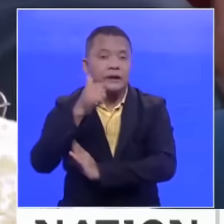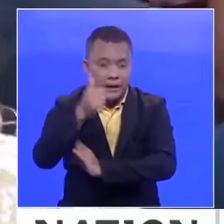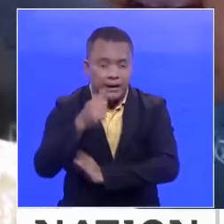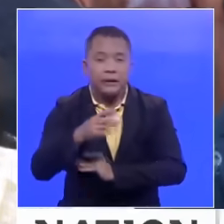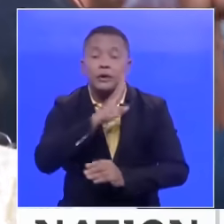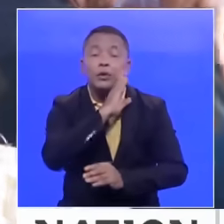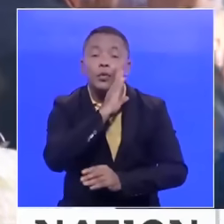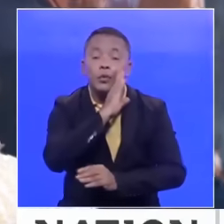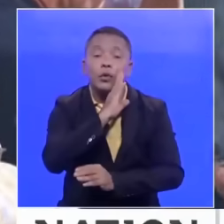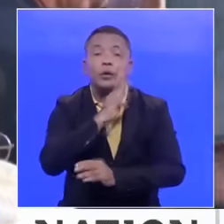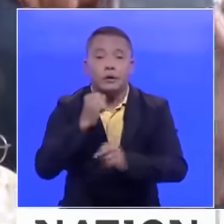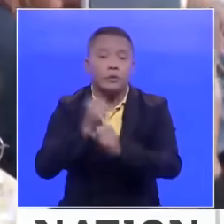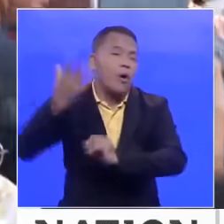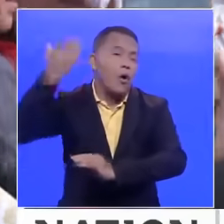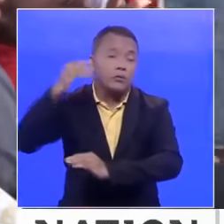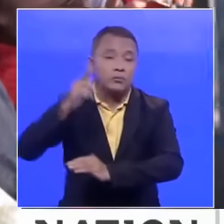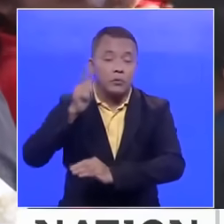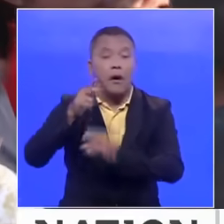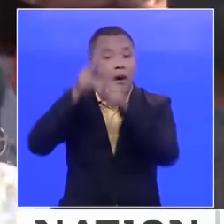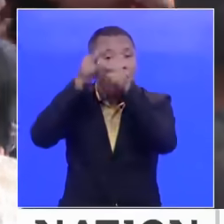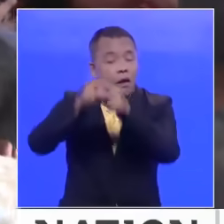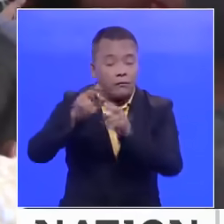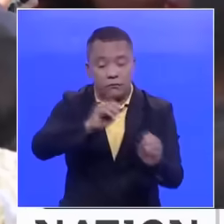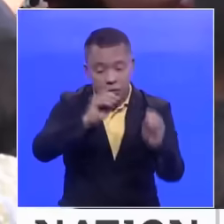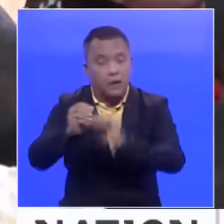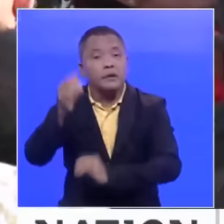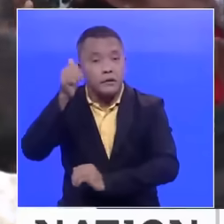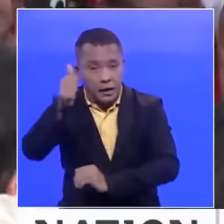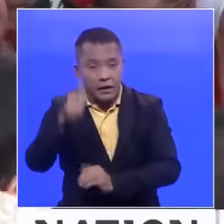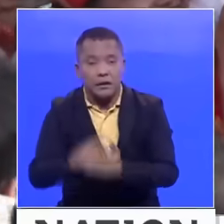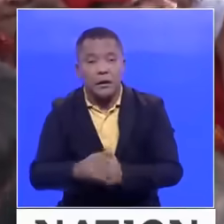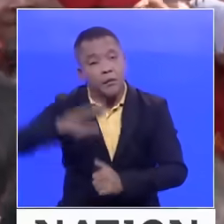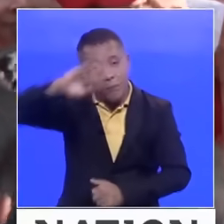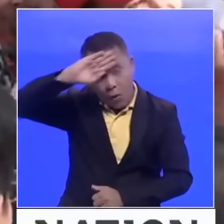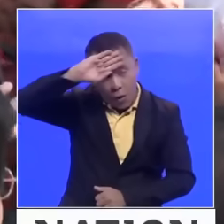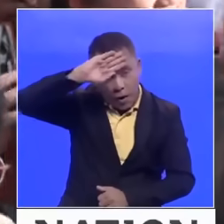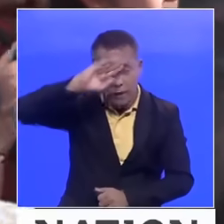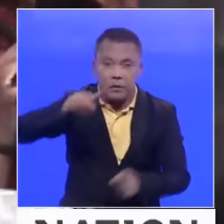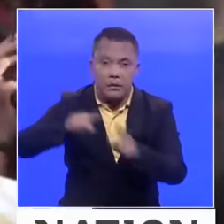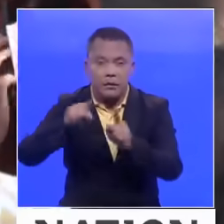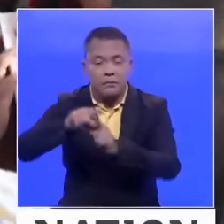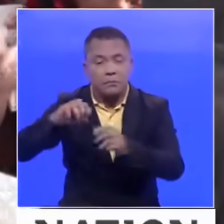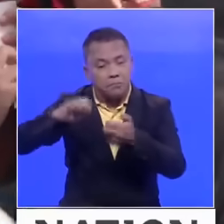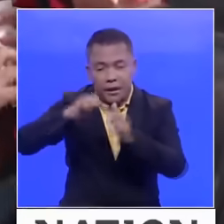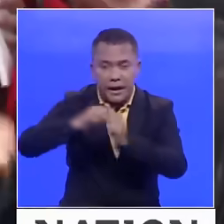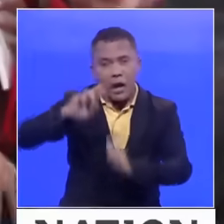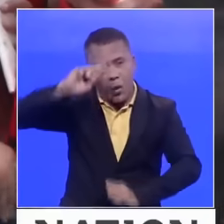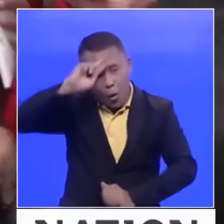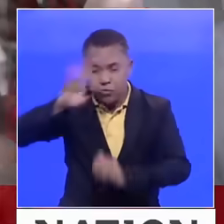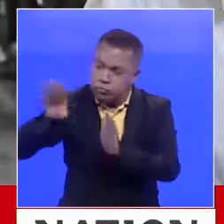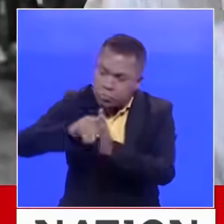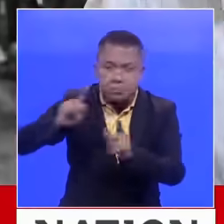เกิดสมมุติว่าเป็นทางอดีตนายกขอเลื่อนเองมันก็เป็นไปได้หมดค่ะป่วยเอ่อหรือติดนู่นนี่นั่นที่มันมีเหตุผลอัน